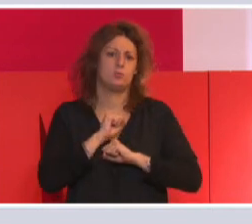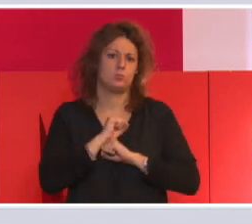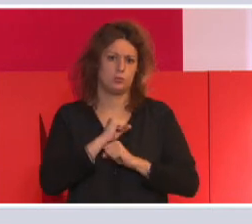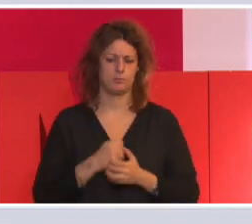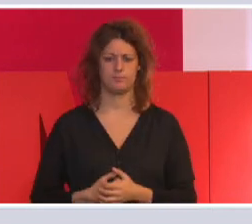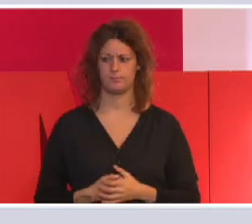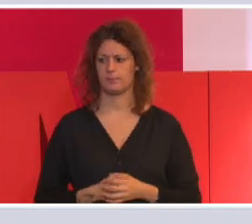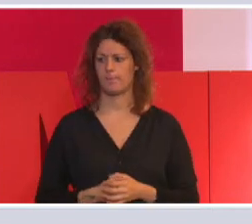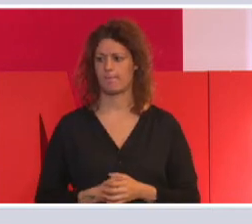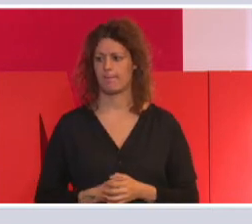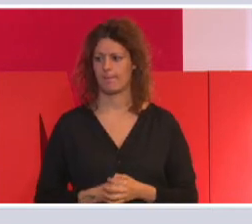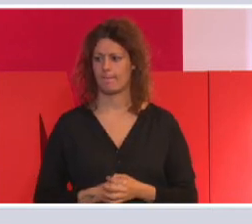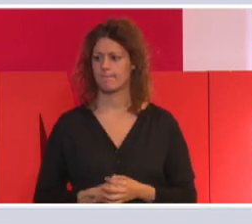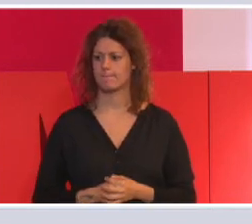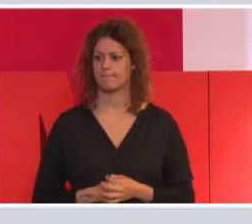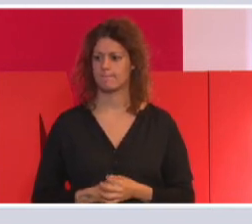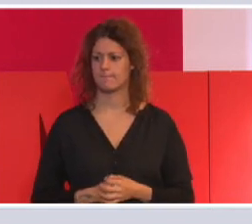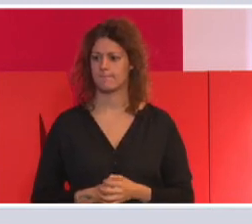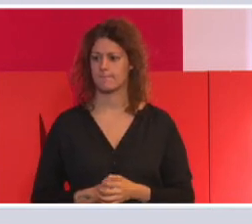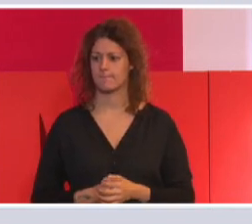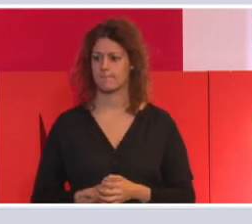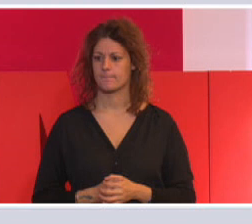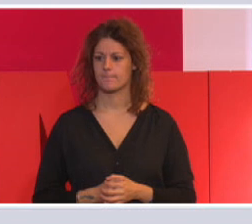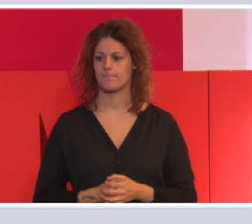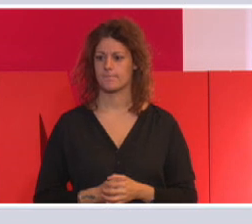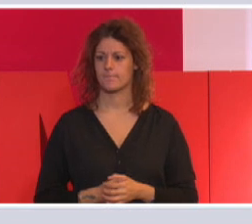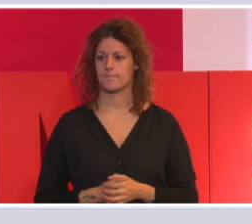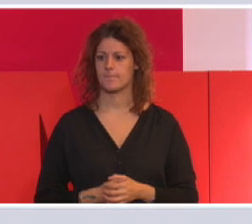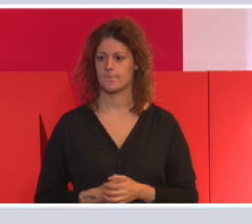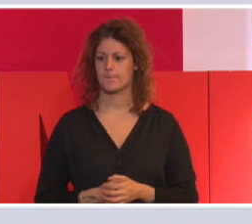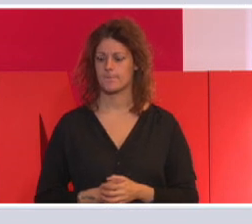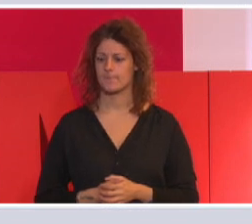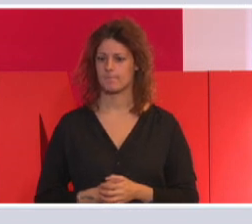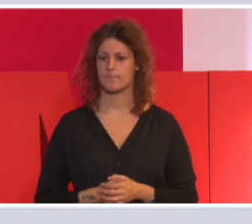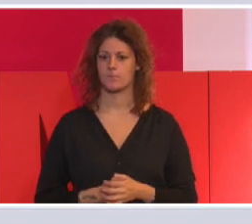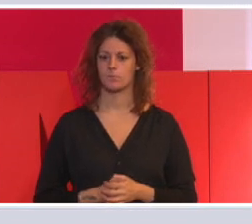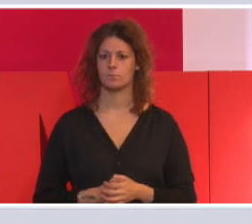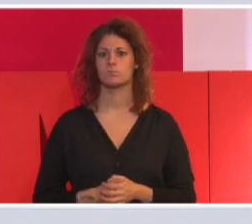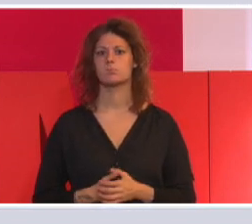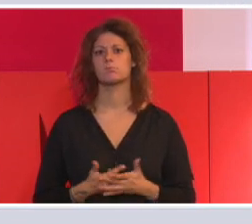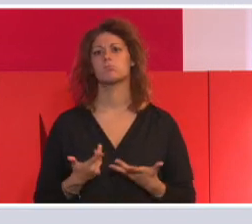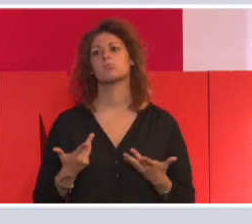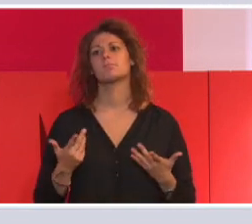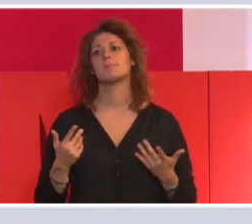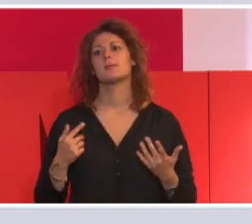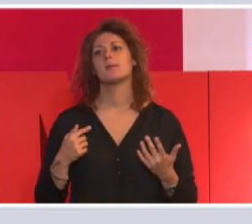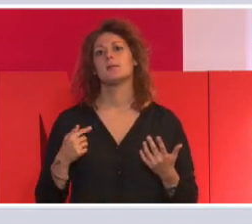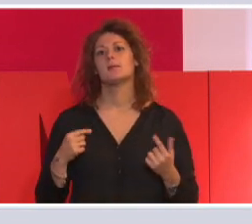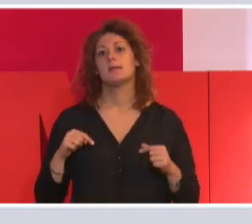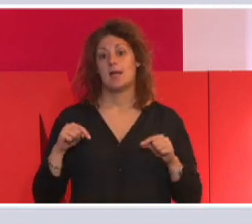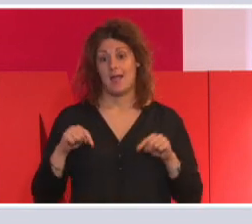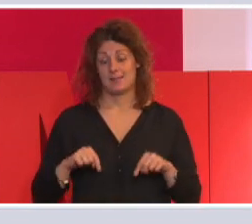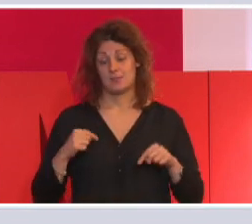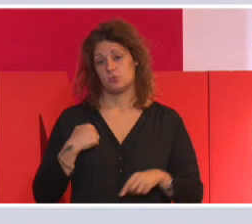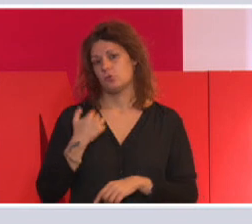non voglio in nessun modo nonostante diciamo la brevità dell'intervento fare un'associazione una uno